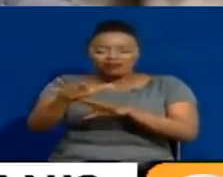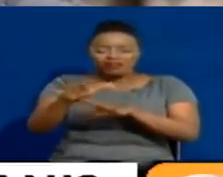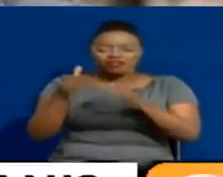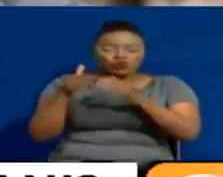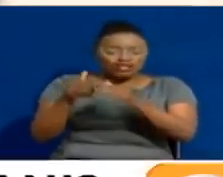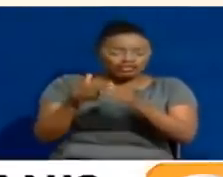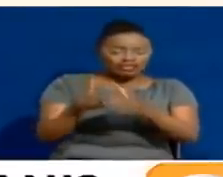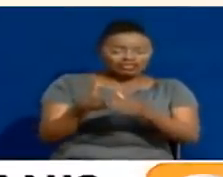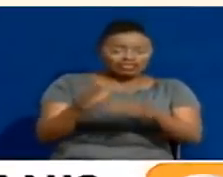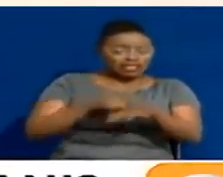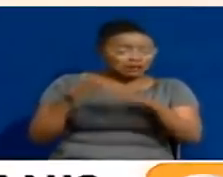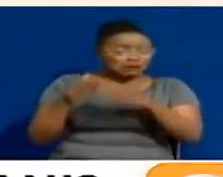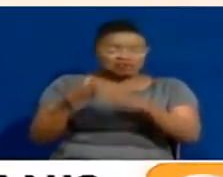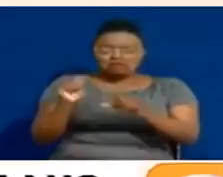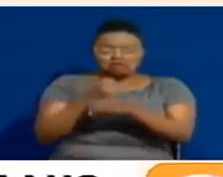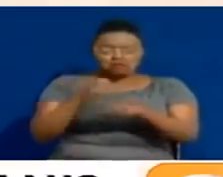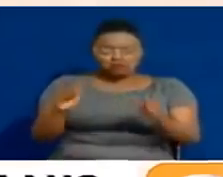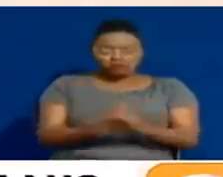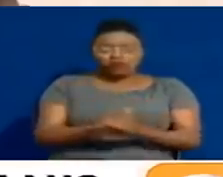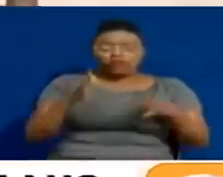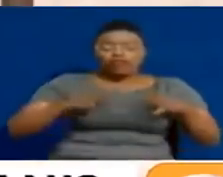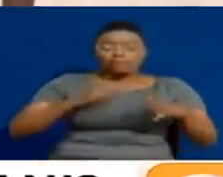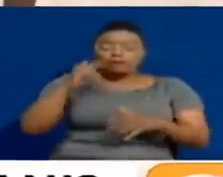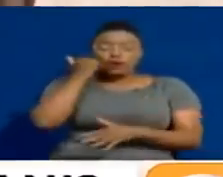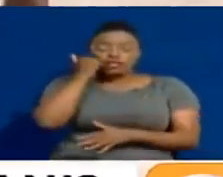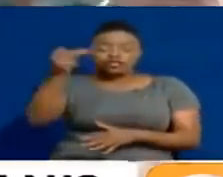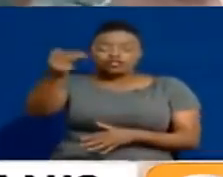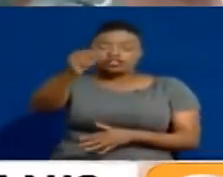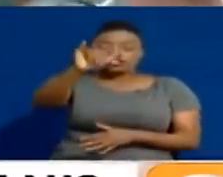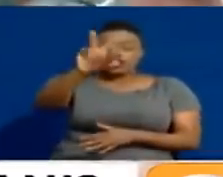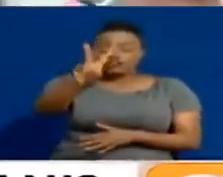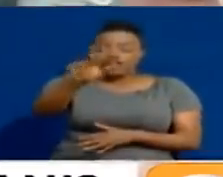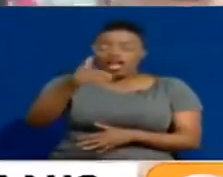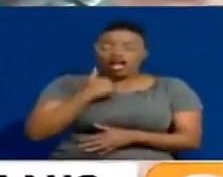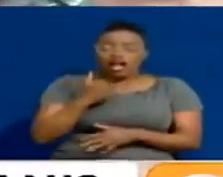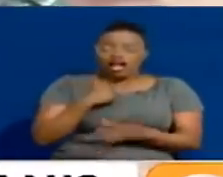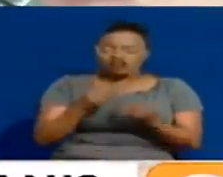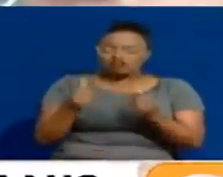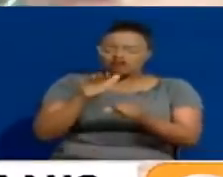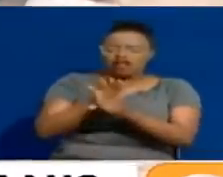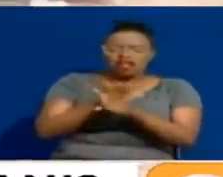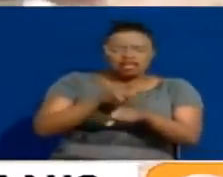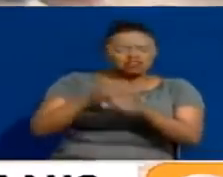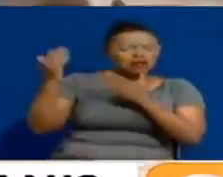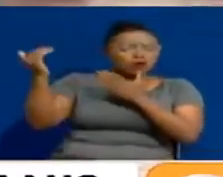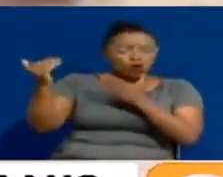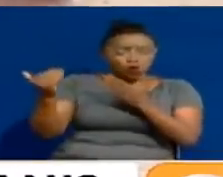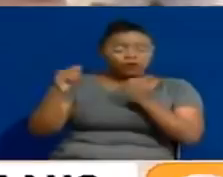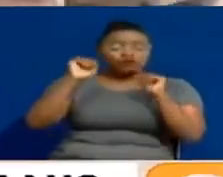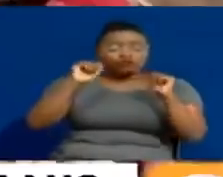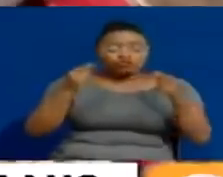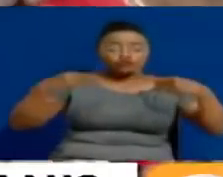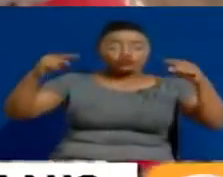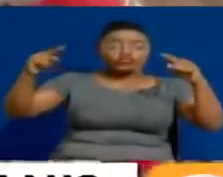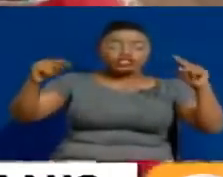a sexual partner. Watu wanaoishi na virusi vya HIV wamekabiliana na misimu ya matumaini ya